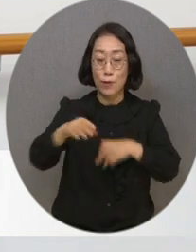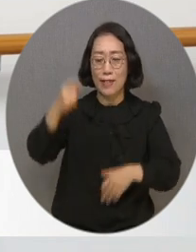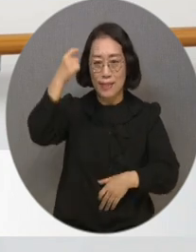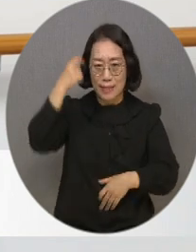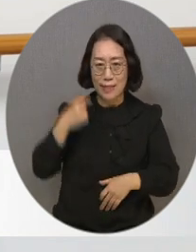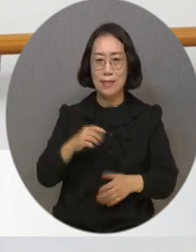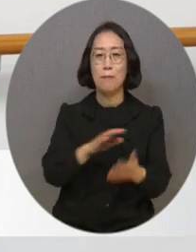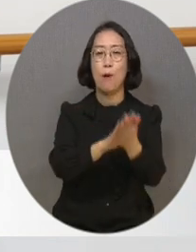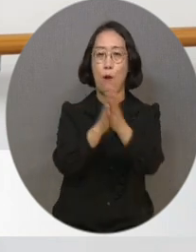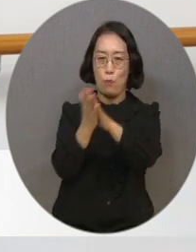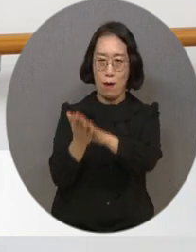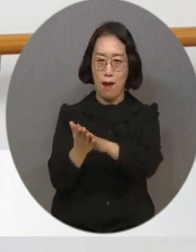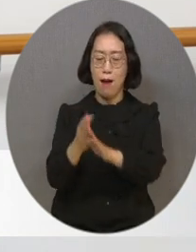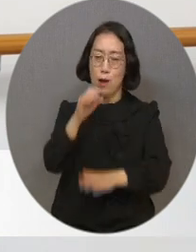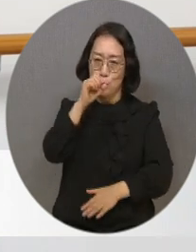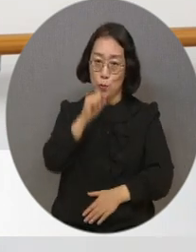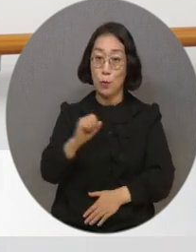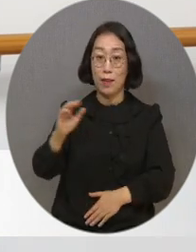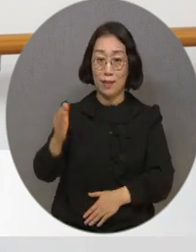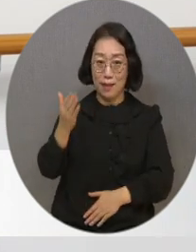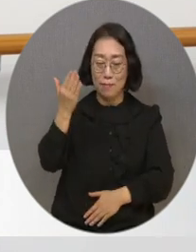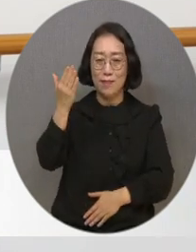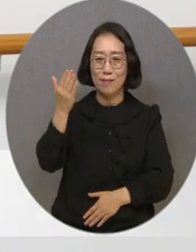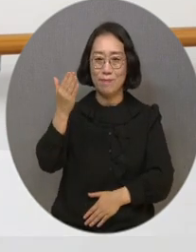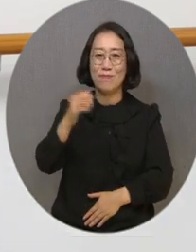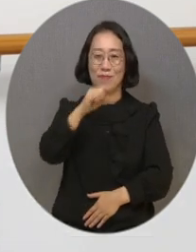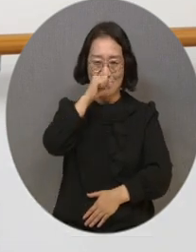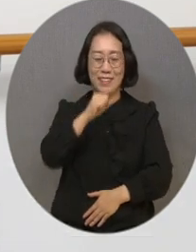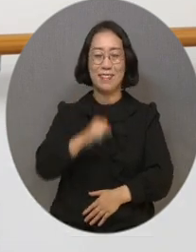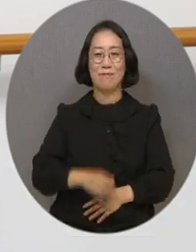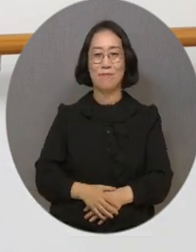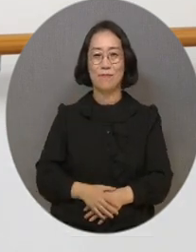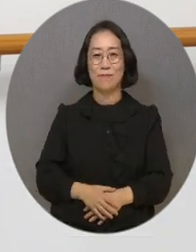좀 좋아지고 그랬으면 참 좋겠습니다.